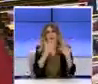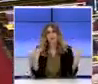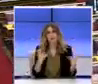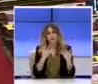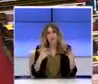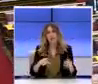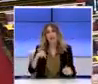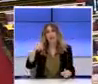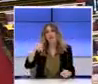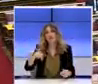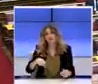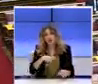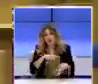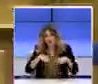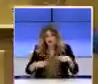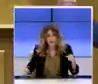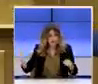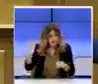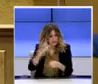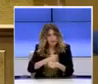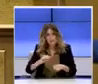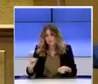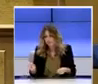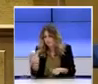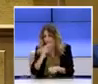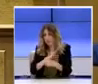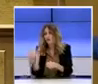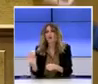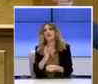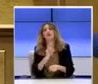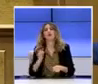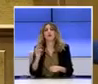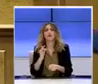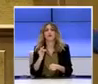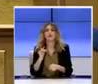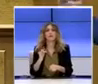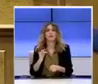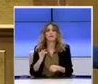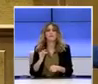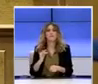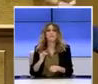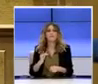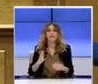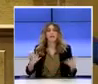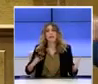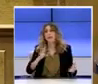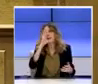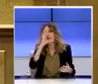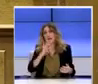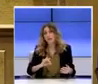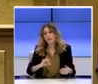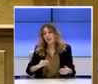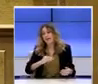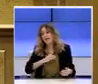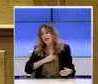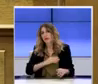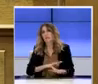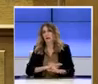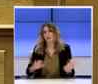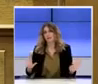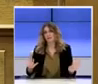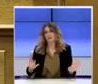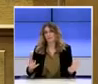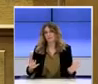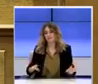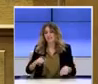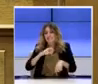ιδεολογική πολέμη του ΕΣΥ και της δημόσιας υγείας να είναι στα ηνία της χώρας αυτή την κρίσιμη στιγμή.